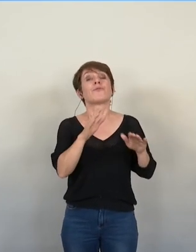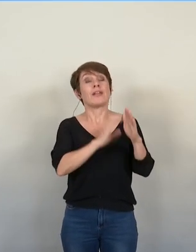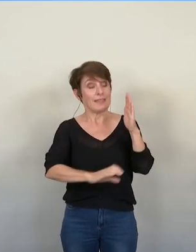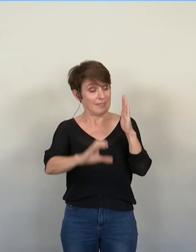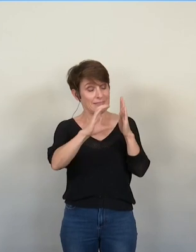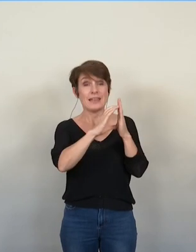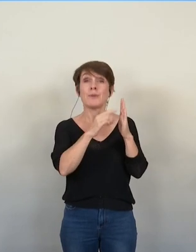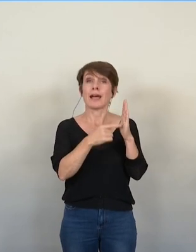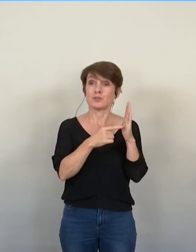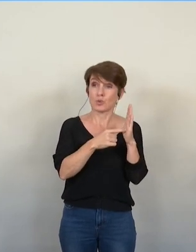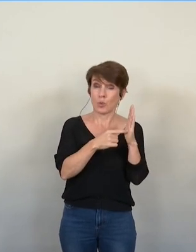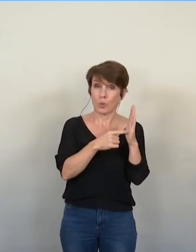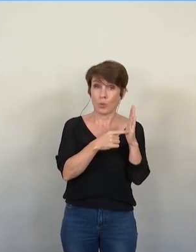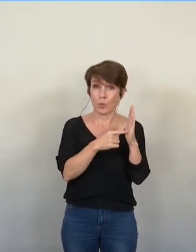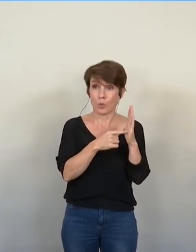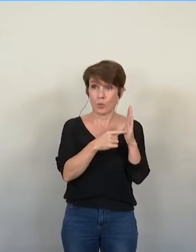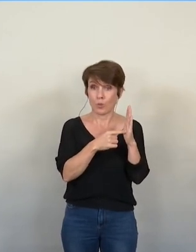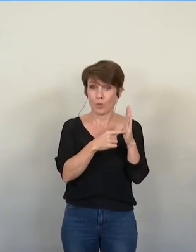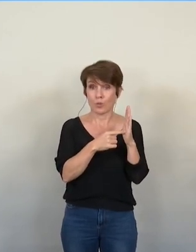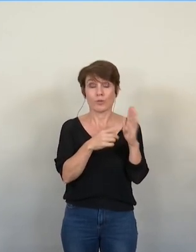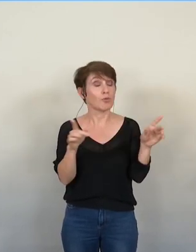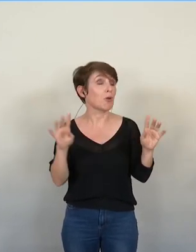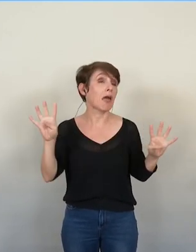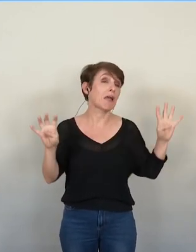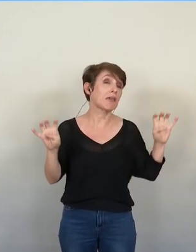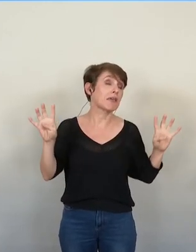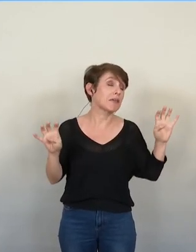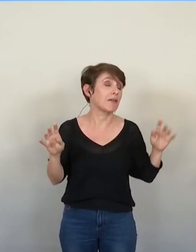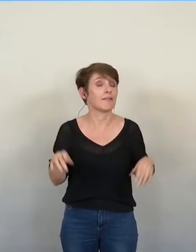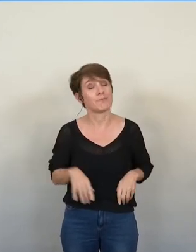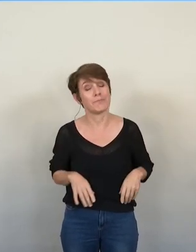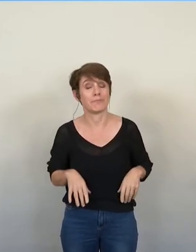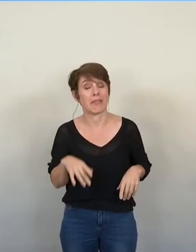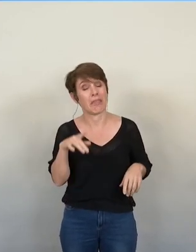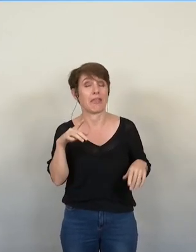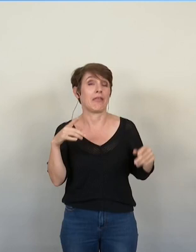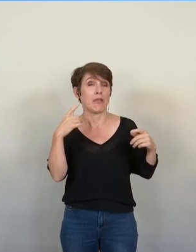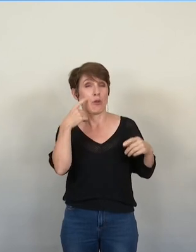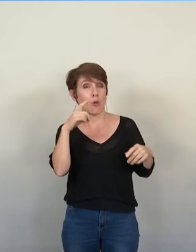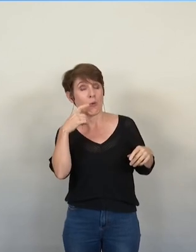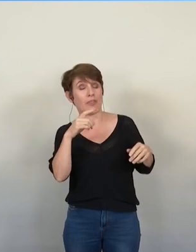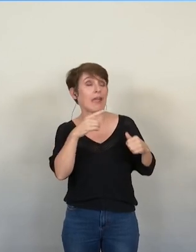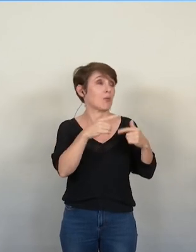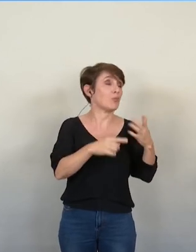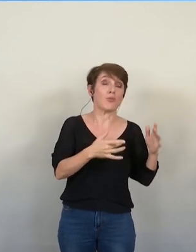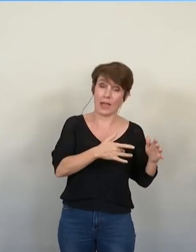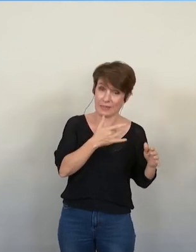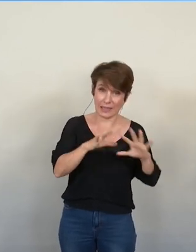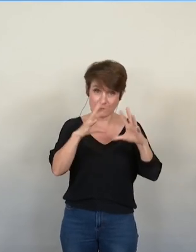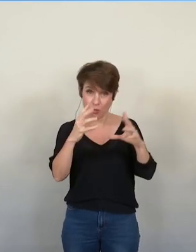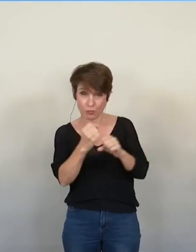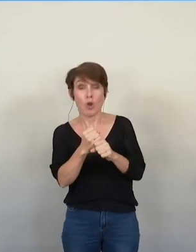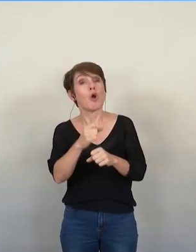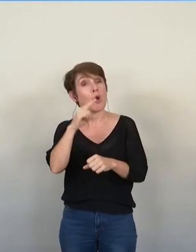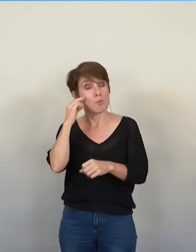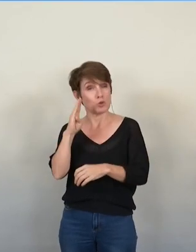elle-même puisque là il y a des commentaires qui de fait sont plutôt constructif et intéressant monsieur bac je vous